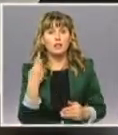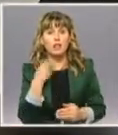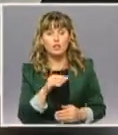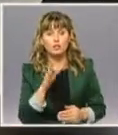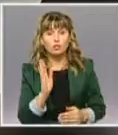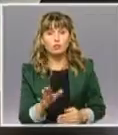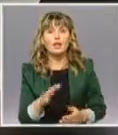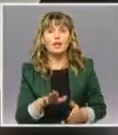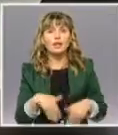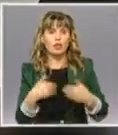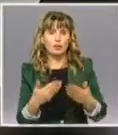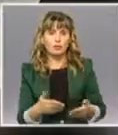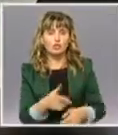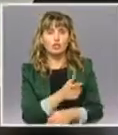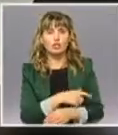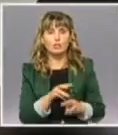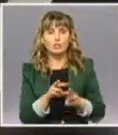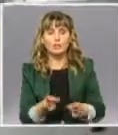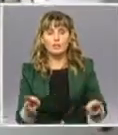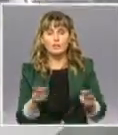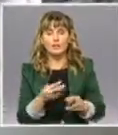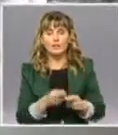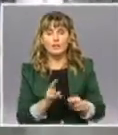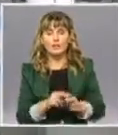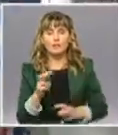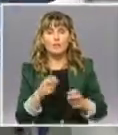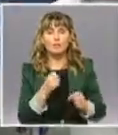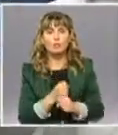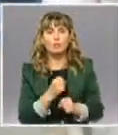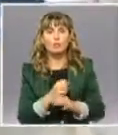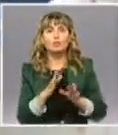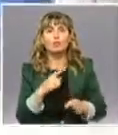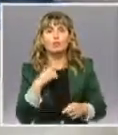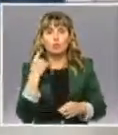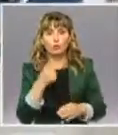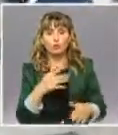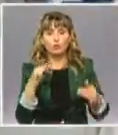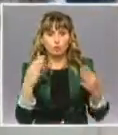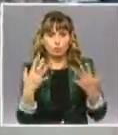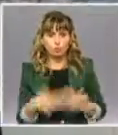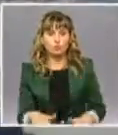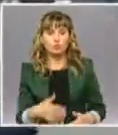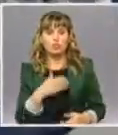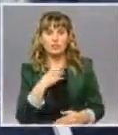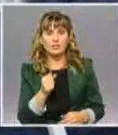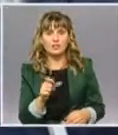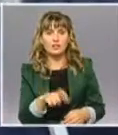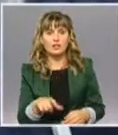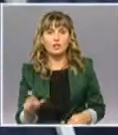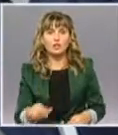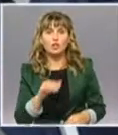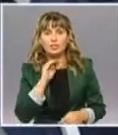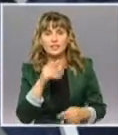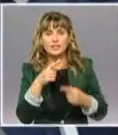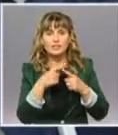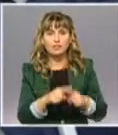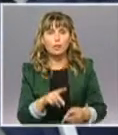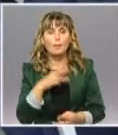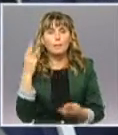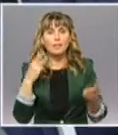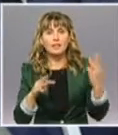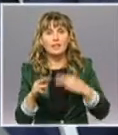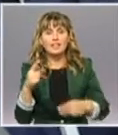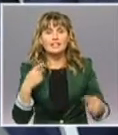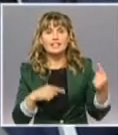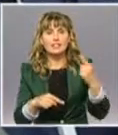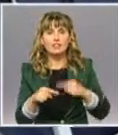качественными, рекомендовать их членам правительства. Эта фабрика работает только год и уже столкнулась с дефицитом кадров. Профессиональных технологов, модельеров,